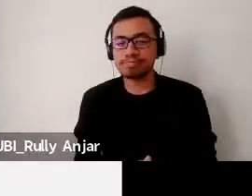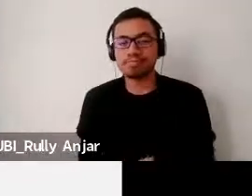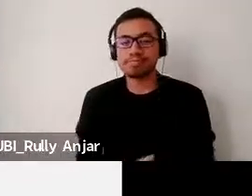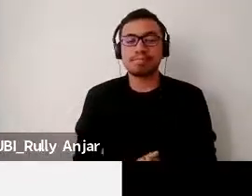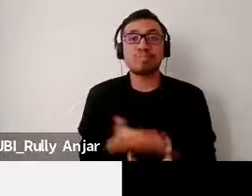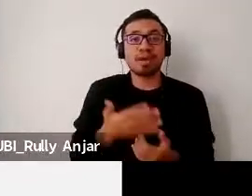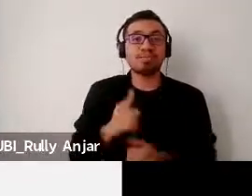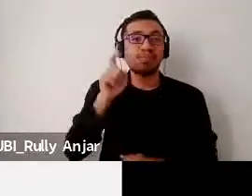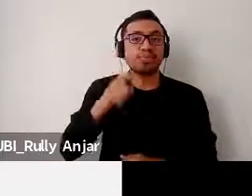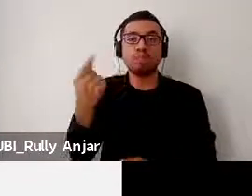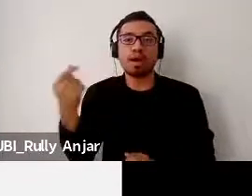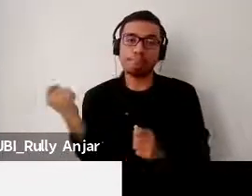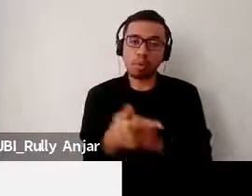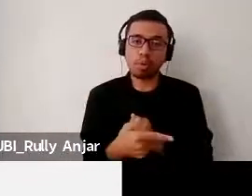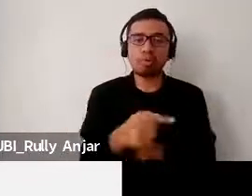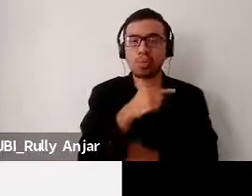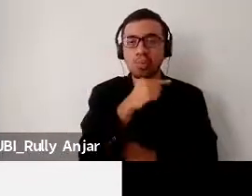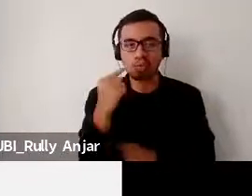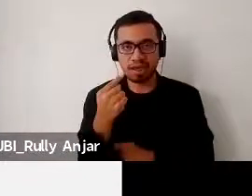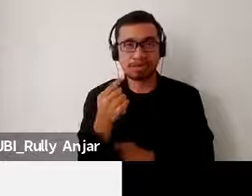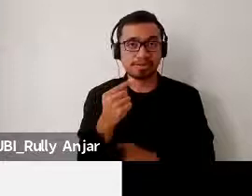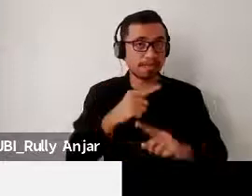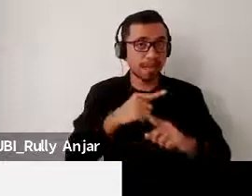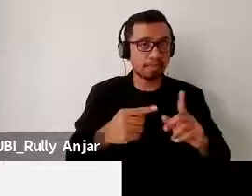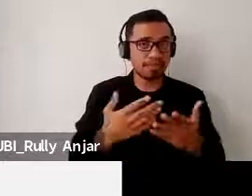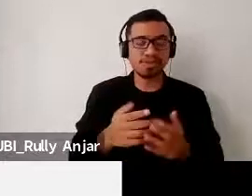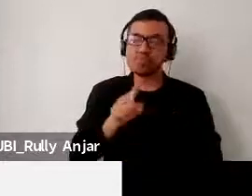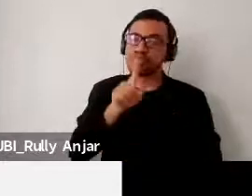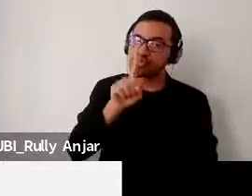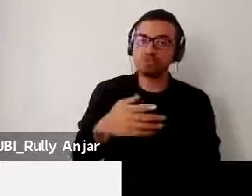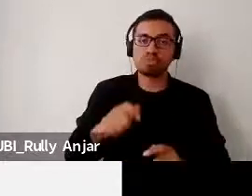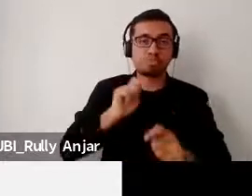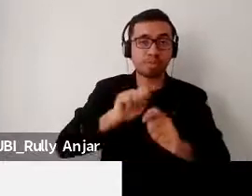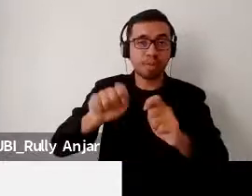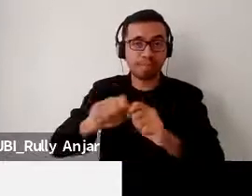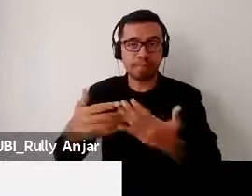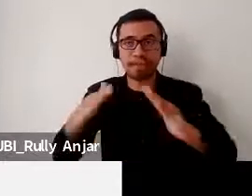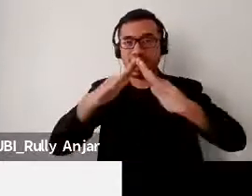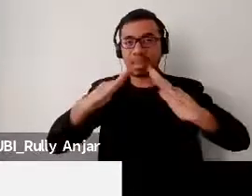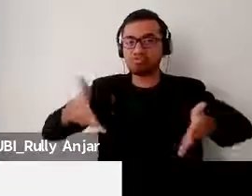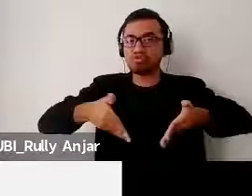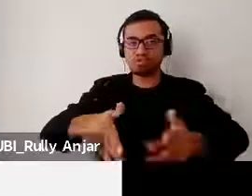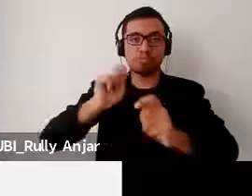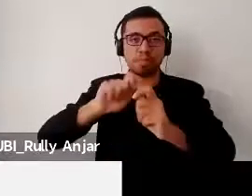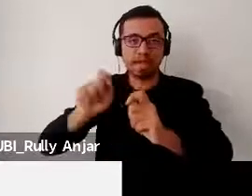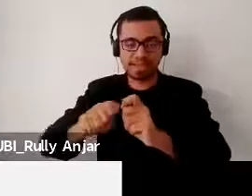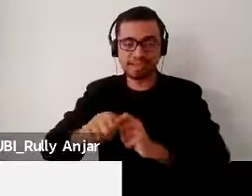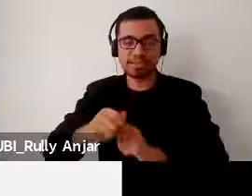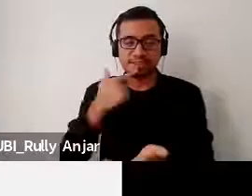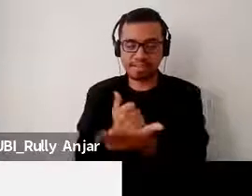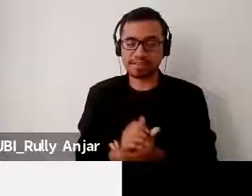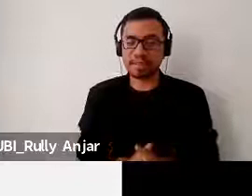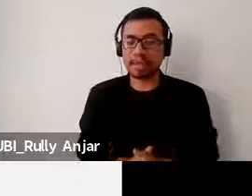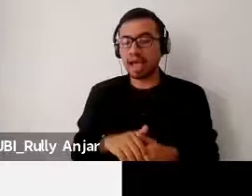kalau bisa dibarengi dengan perbaikan dari infrastrukturnya itu sendiri dan ada bantuan dalam bentuk konsesi